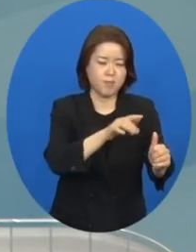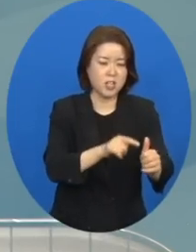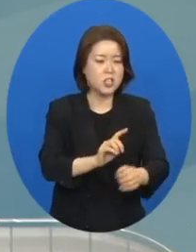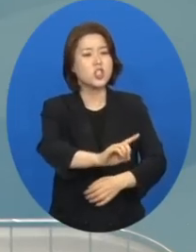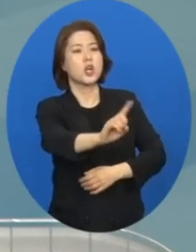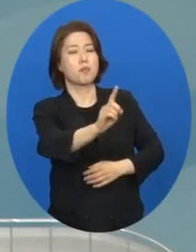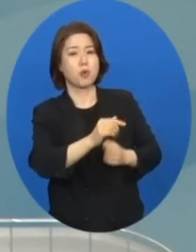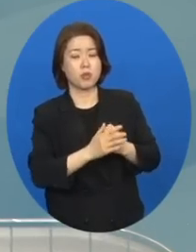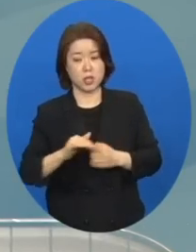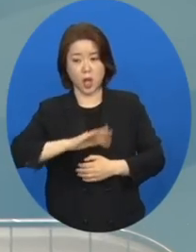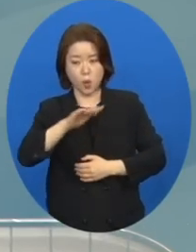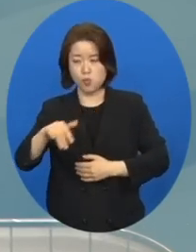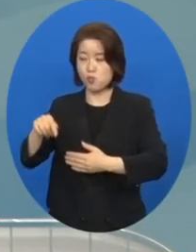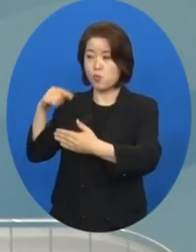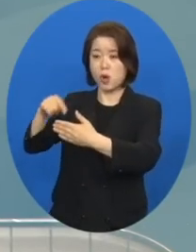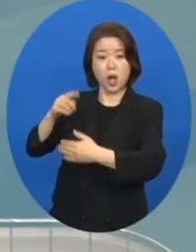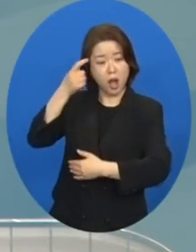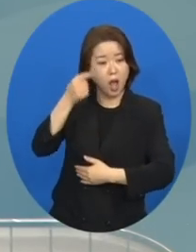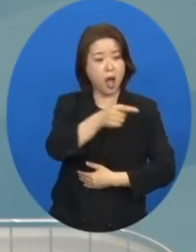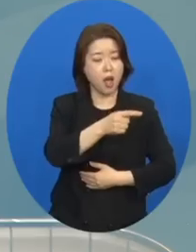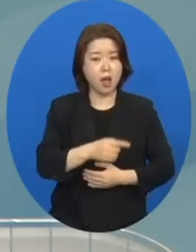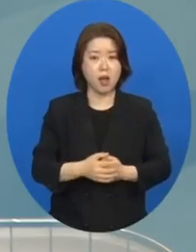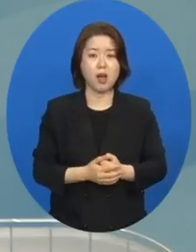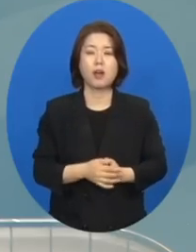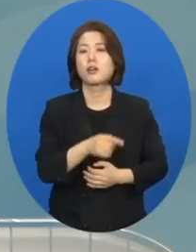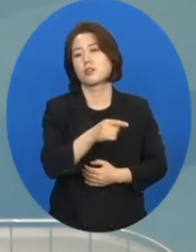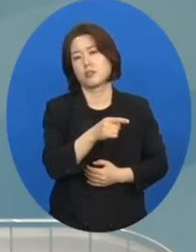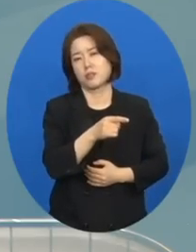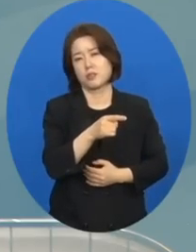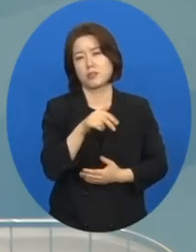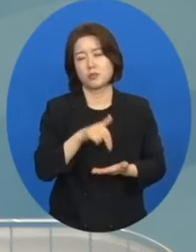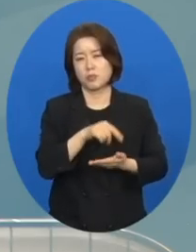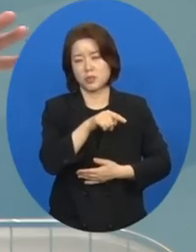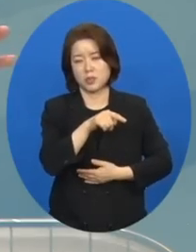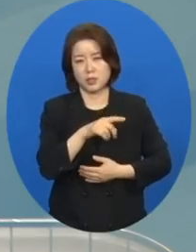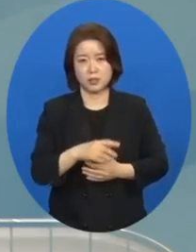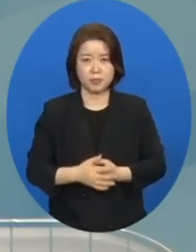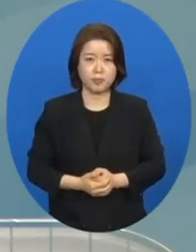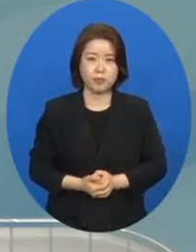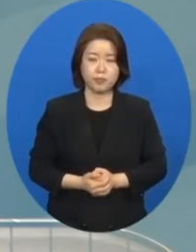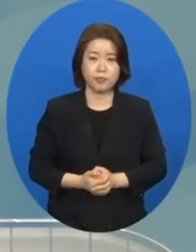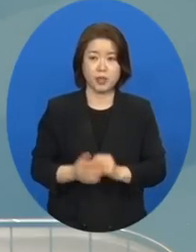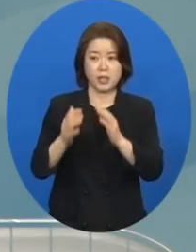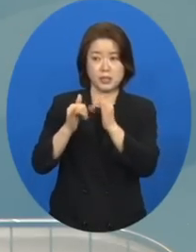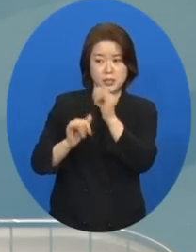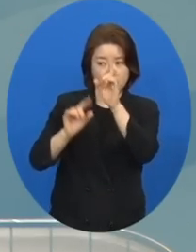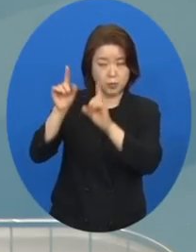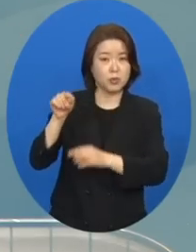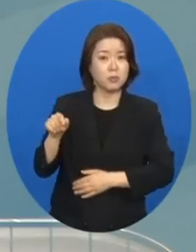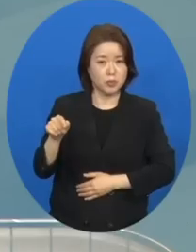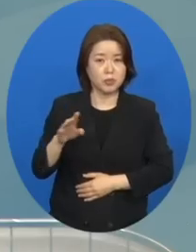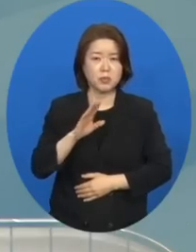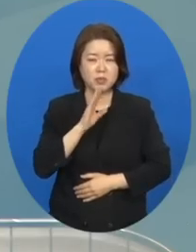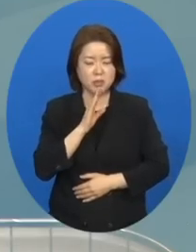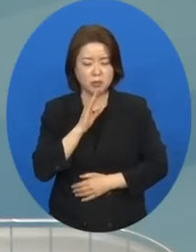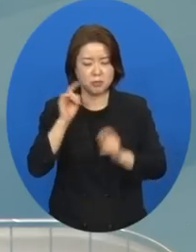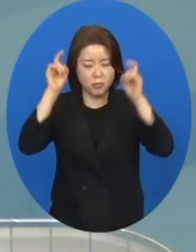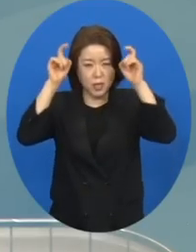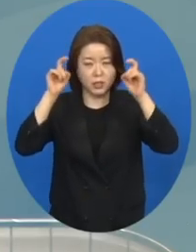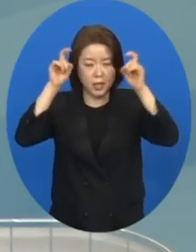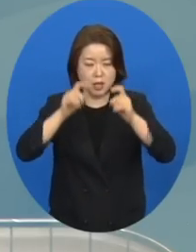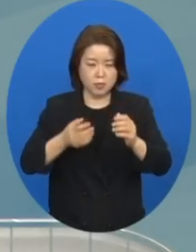뭔데 우리를 가르치려 드냐 그렇게 했었죠 그러니까 이런 이 사람들의 모습이 정말 양들을